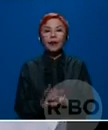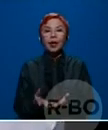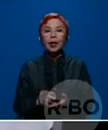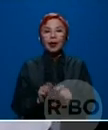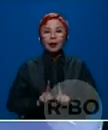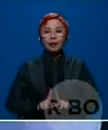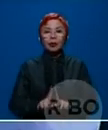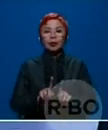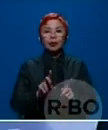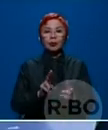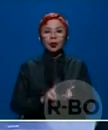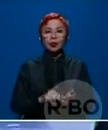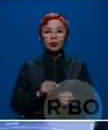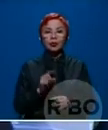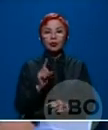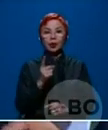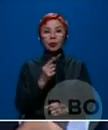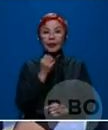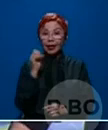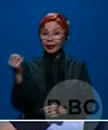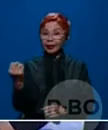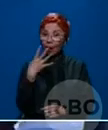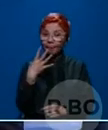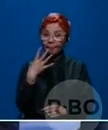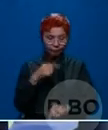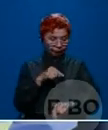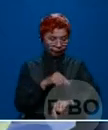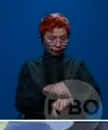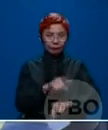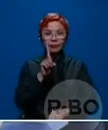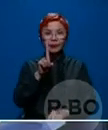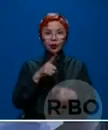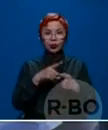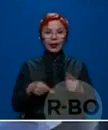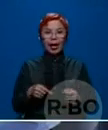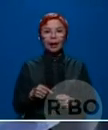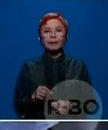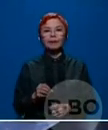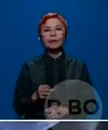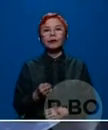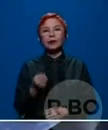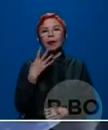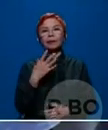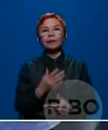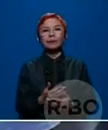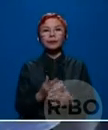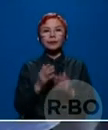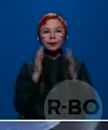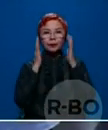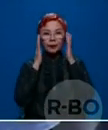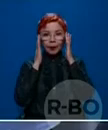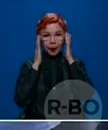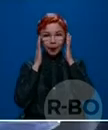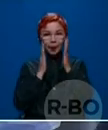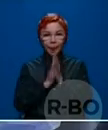Pasangan calon pertama Pak Agus Bu Silvi silakan punya waktu 1 Seteng menit untuk menjawab pertanyaan tersebut pokoknya Bagaimana kesempatan